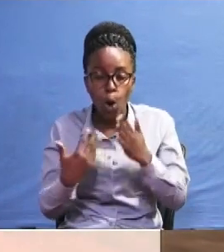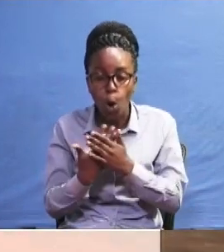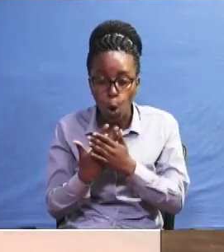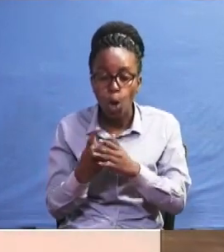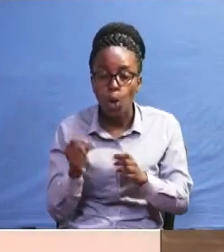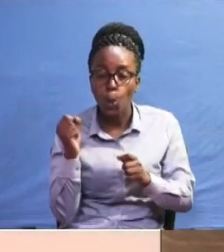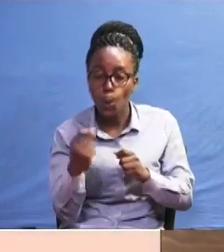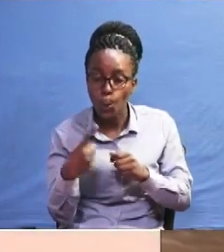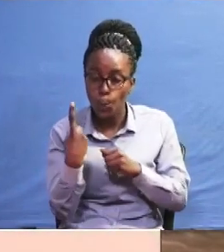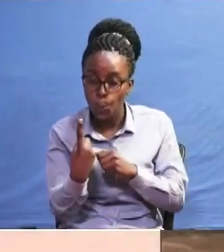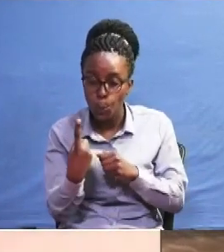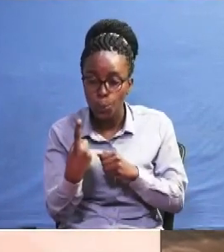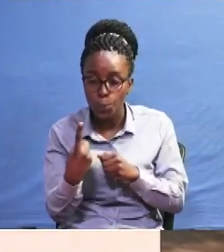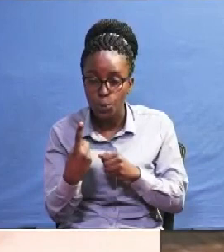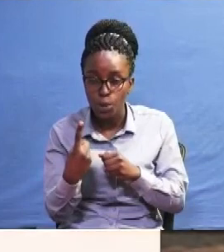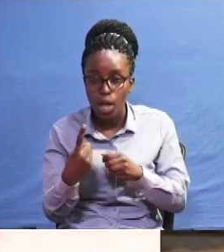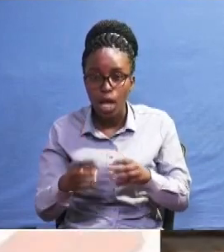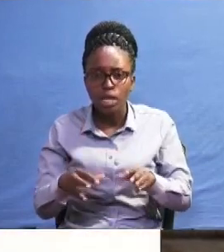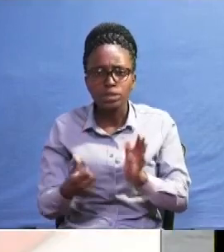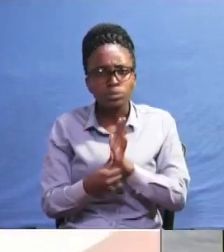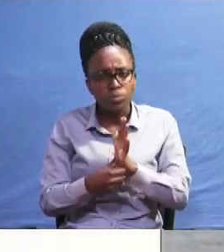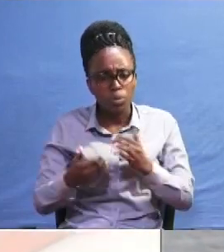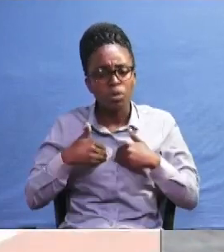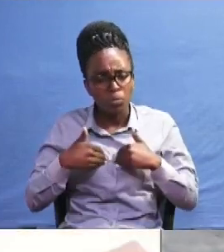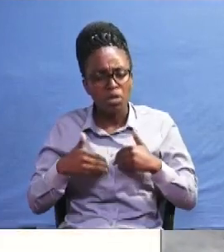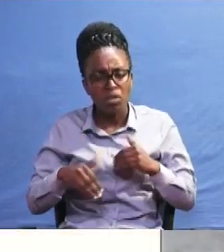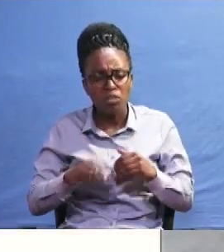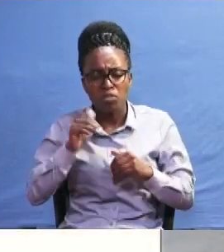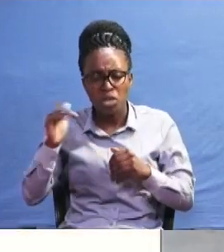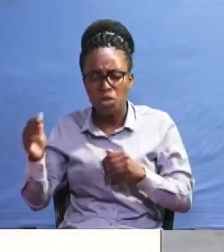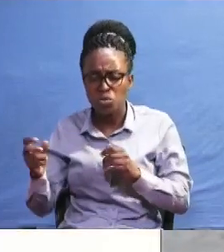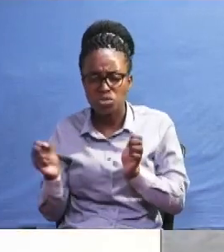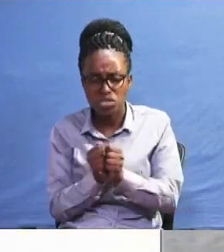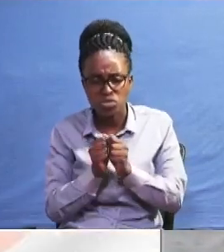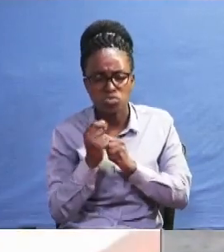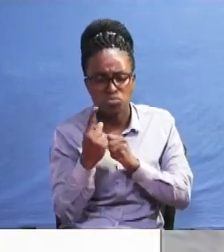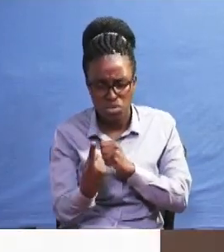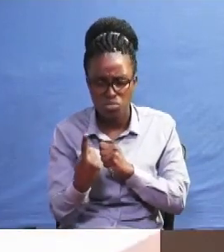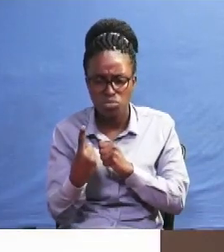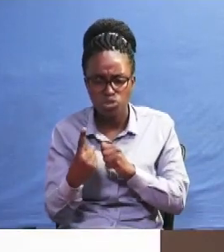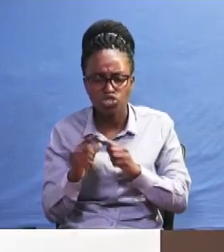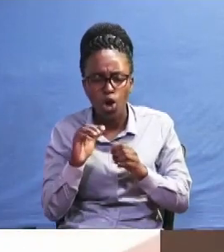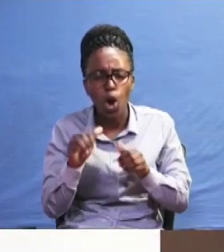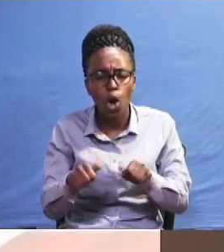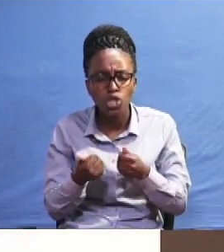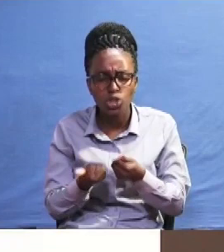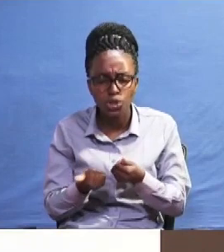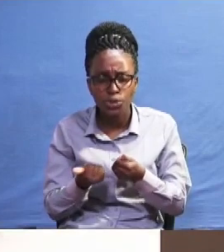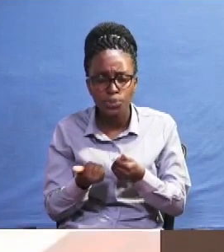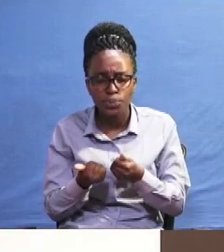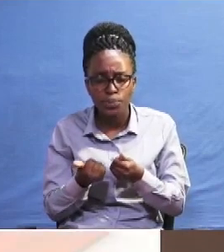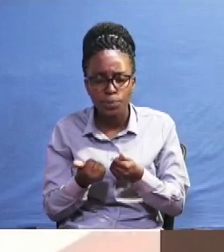vya afya vikiwa vimeathirika katika kaunti 11, huku serikali ikitekeleza mpango wa kudhibiti maradhi